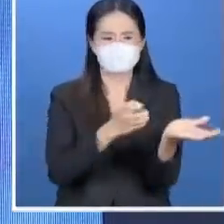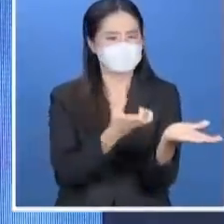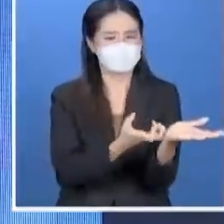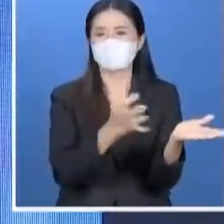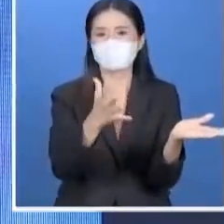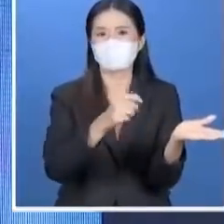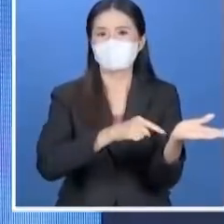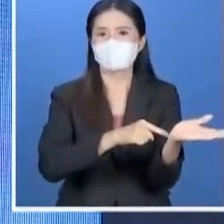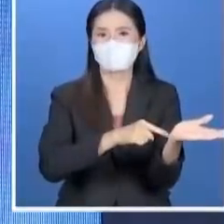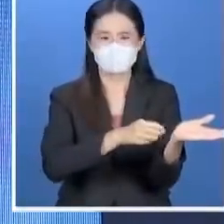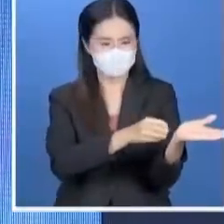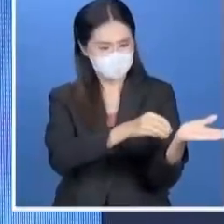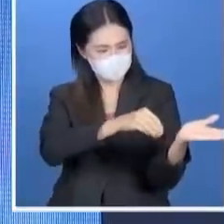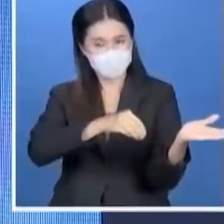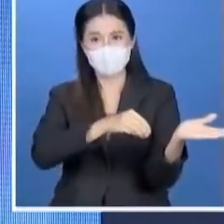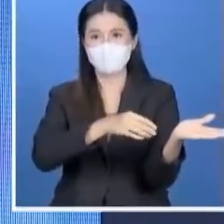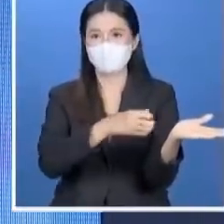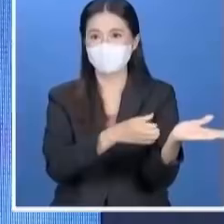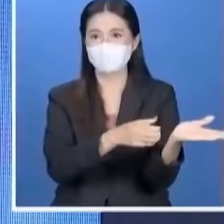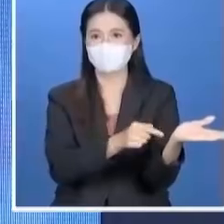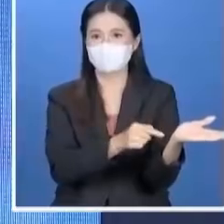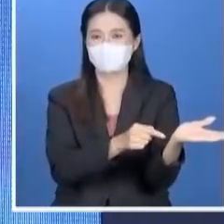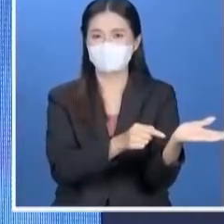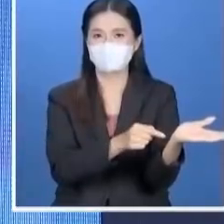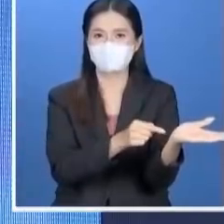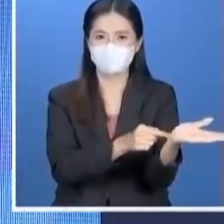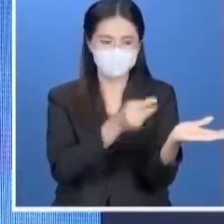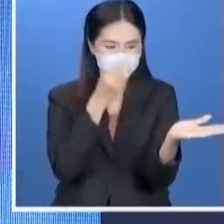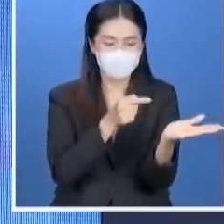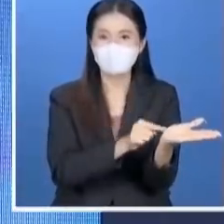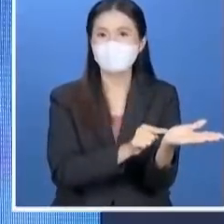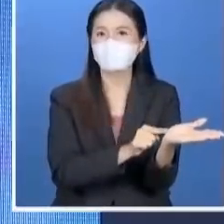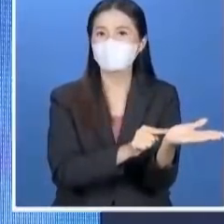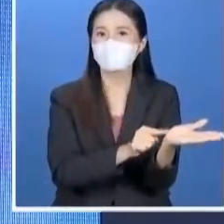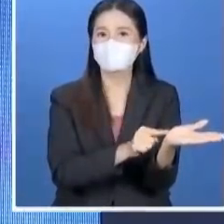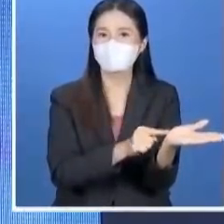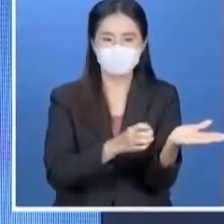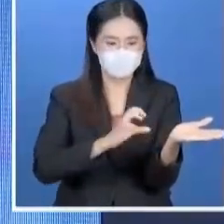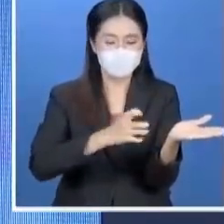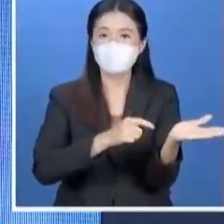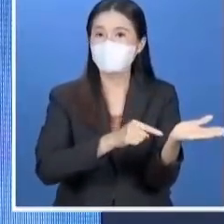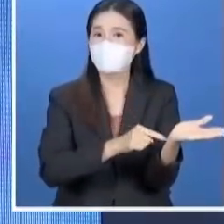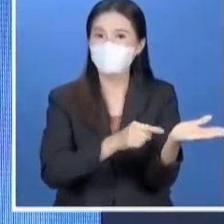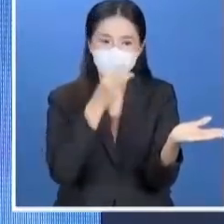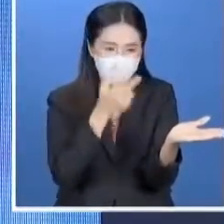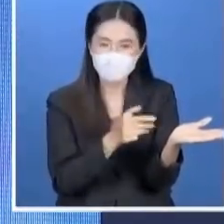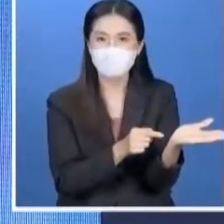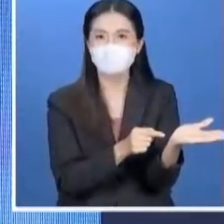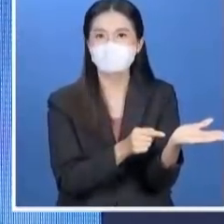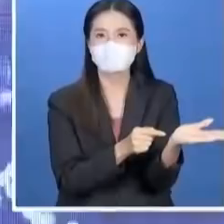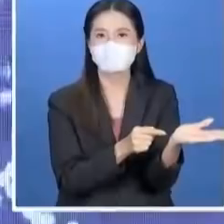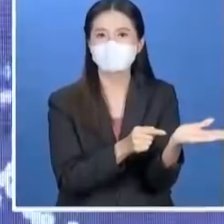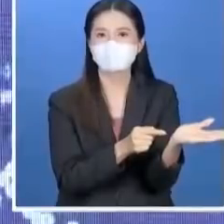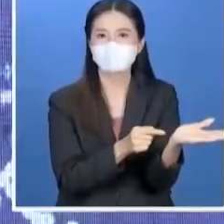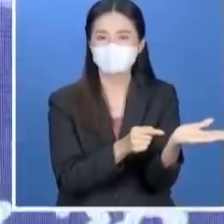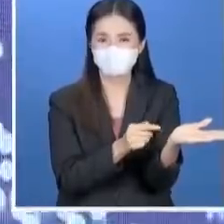องยนต์ท้ายเรือจะต้องห่างออกมาจากเรืออีกในระยะหนึ่งซึ่งในมุมดังกล่าวนั้นจะไม่เห็นเครื่องยนต์ของเรือมาบังไฟในลักษณะ